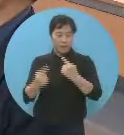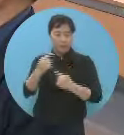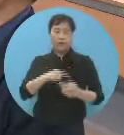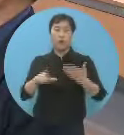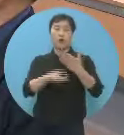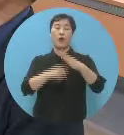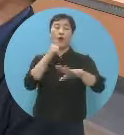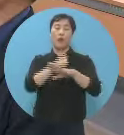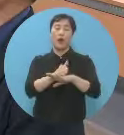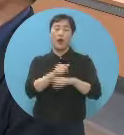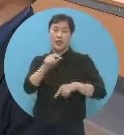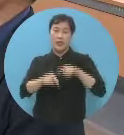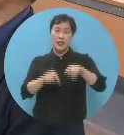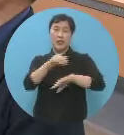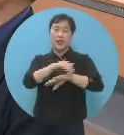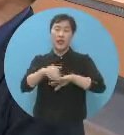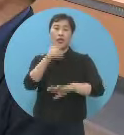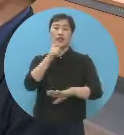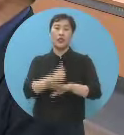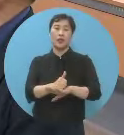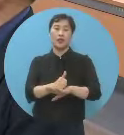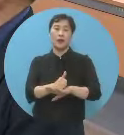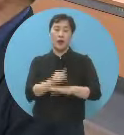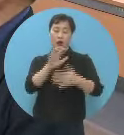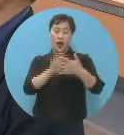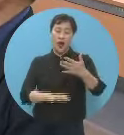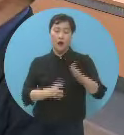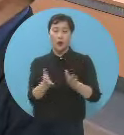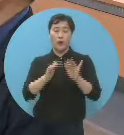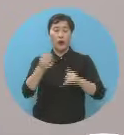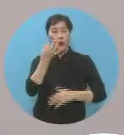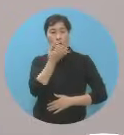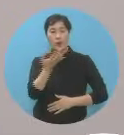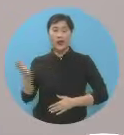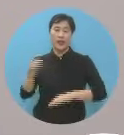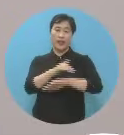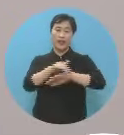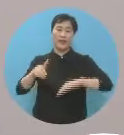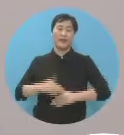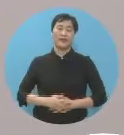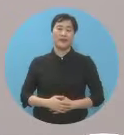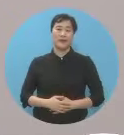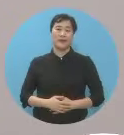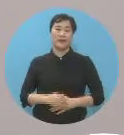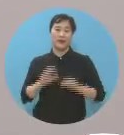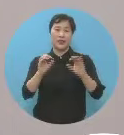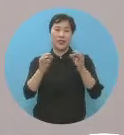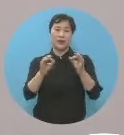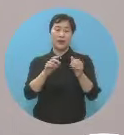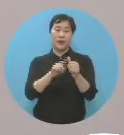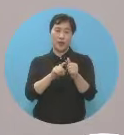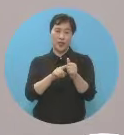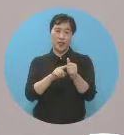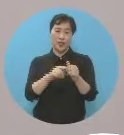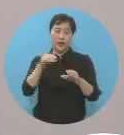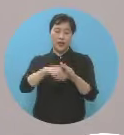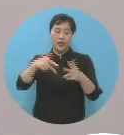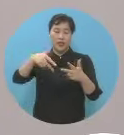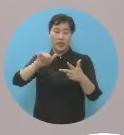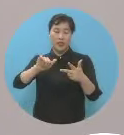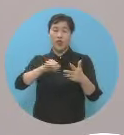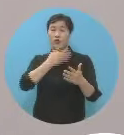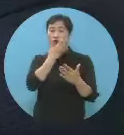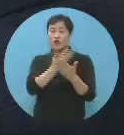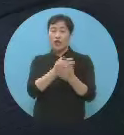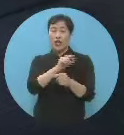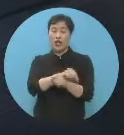계획 최종안을 도민에게 공개할 예정입니다. 김영록 도지사는 민선 7기 행정 핵심은